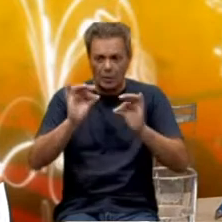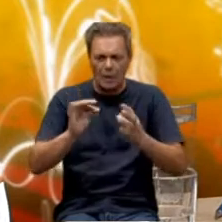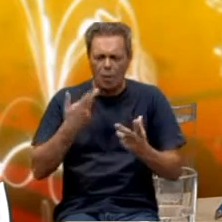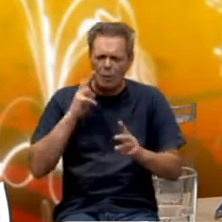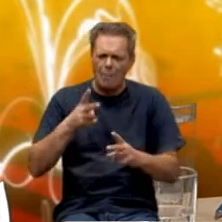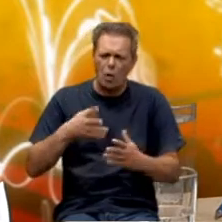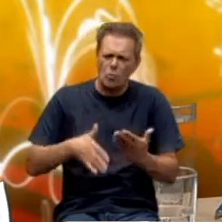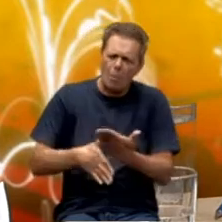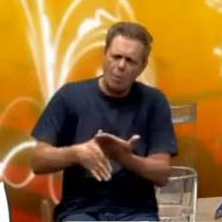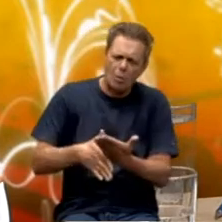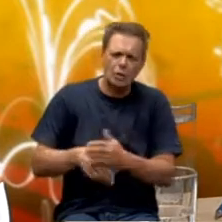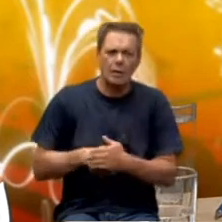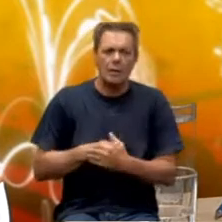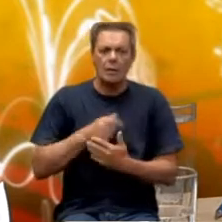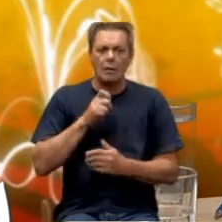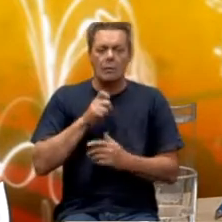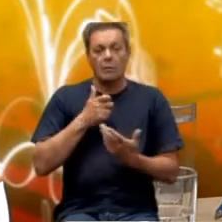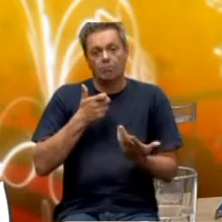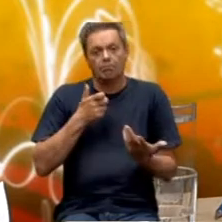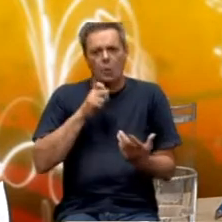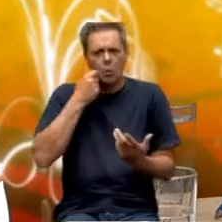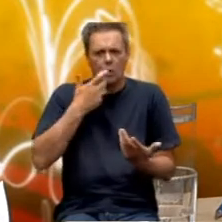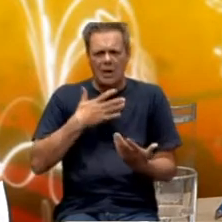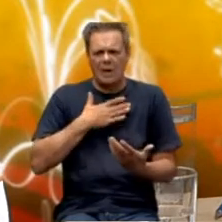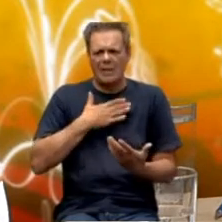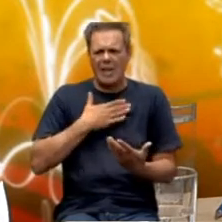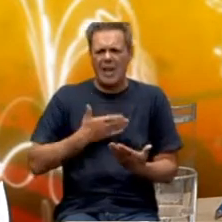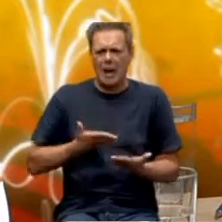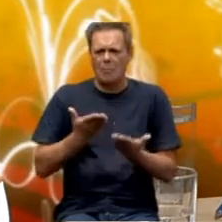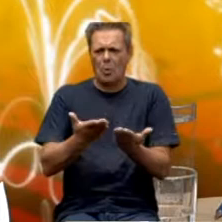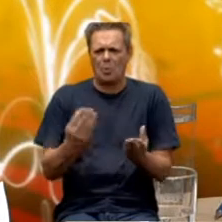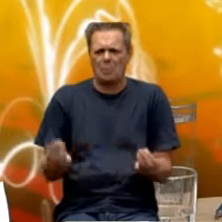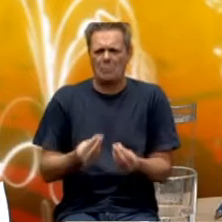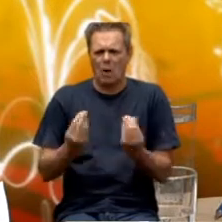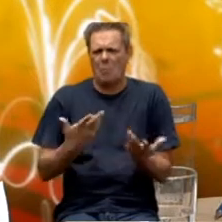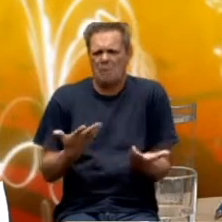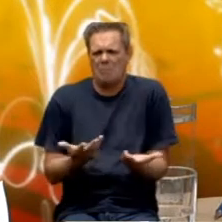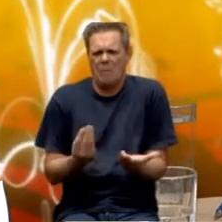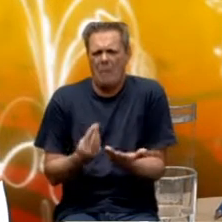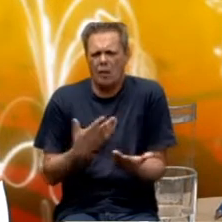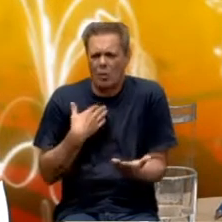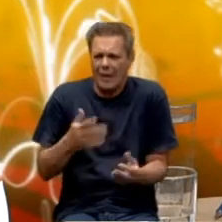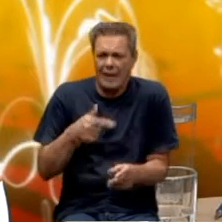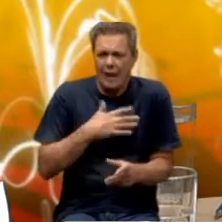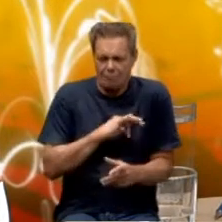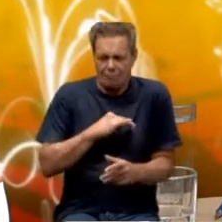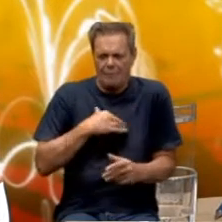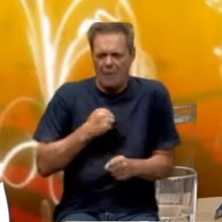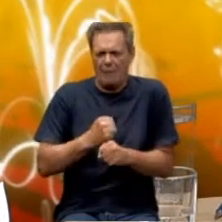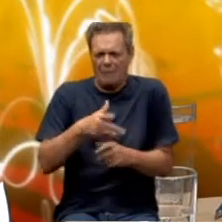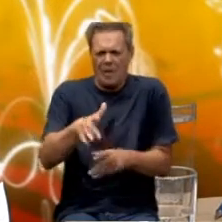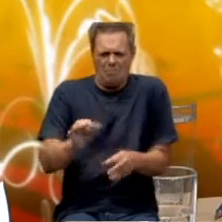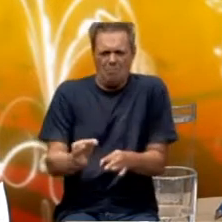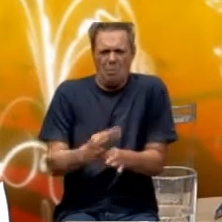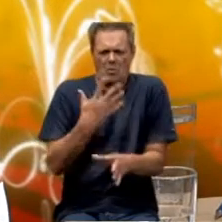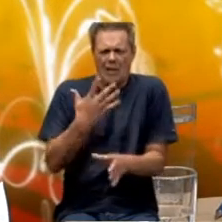možemo pomoći. Ljudi moji, kad ja pomognem nekome nešto ili kad ga usrećim, ja vam kažem